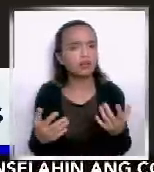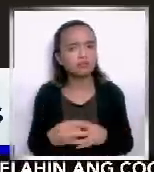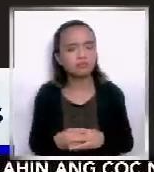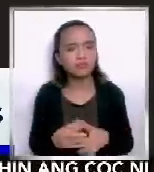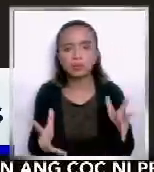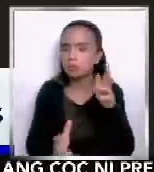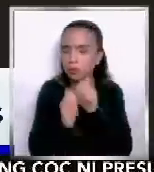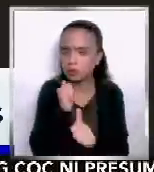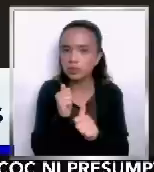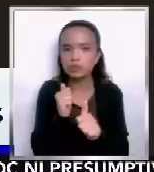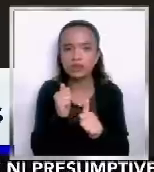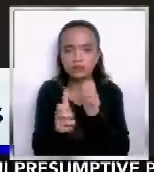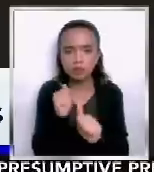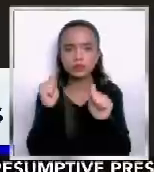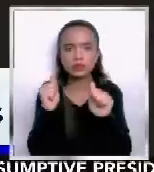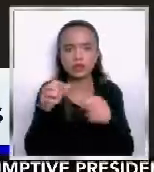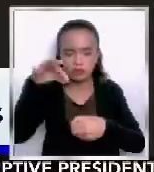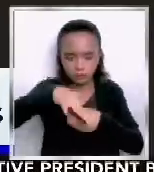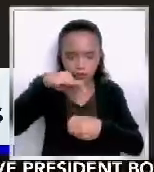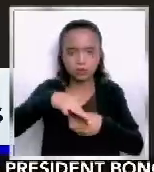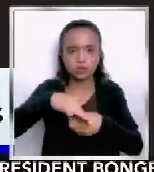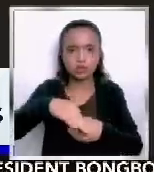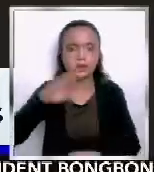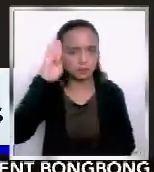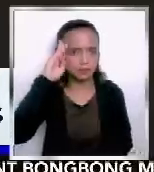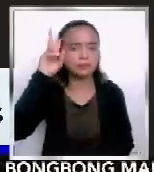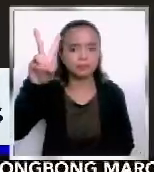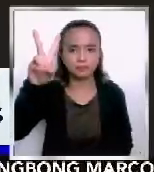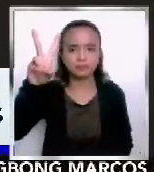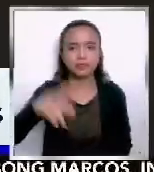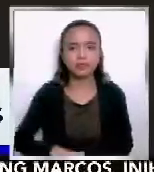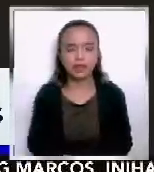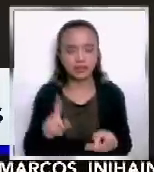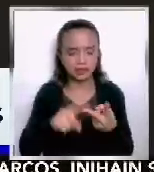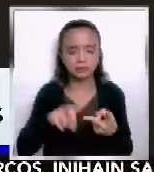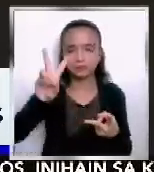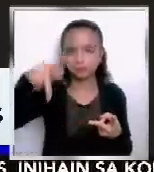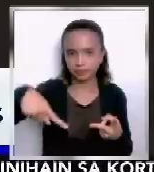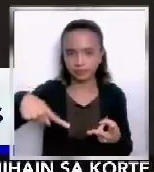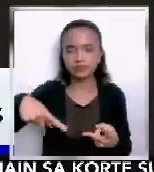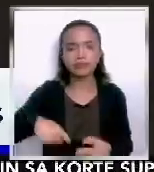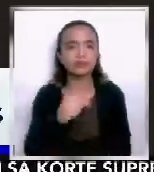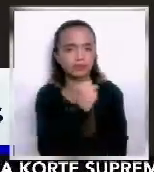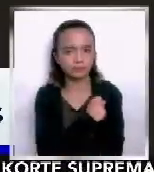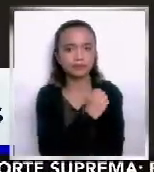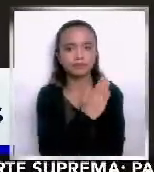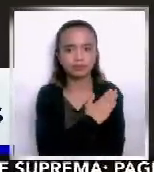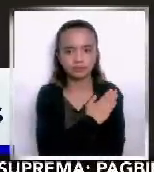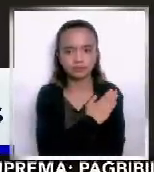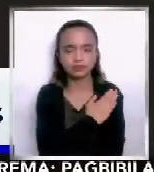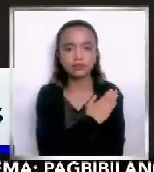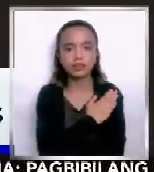majority has voted President-elect Bongbong Marcos and Vice President-elect Inday Sara Duterte into